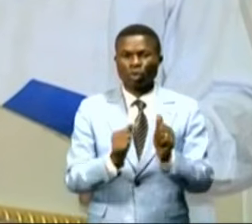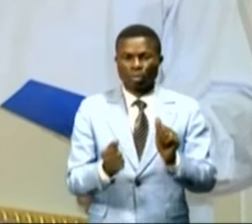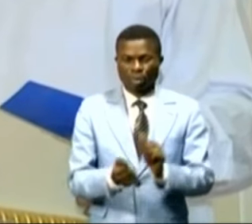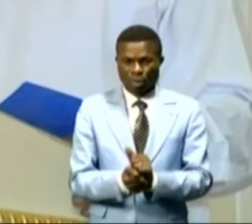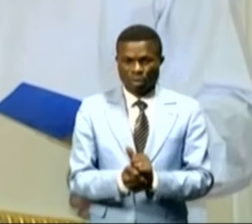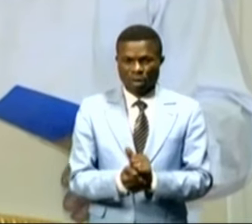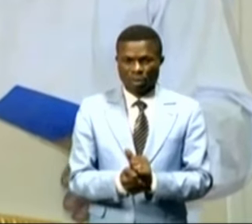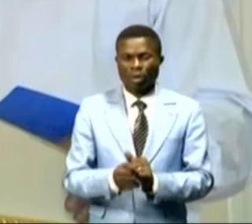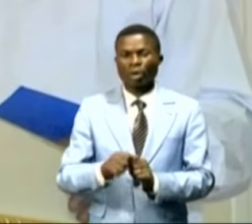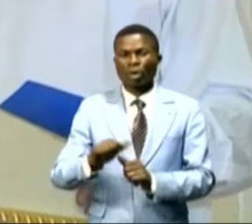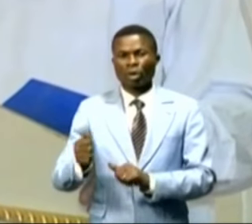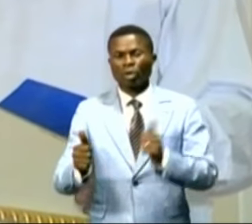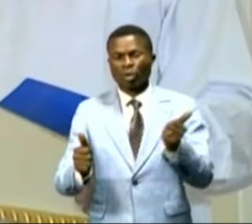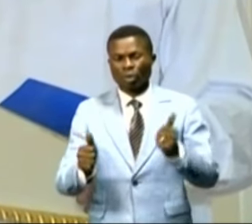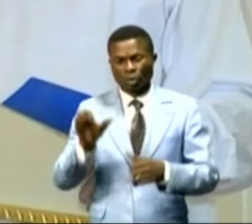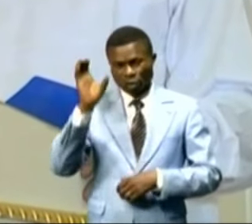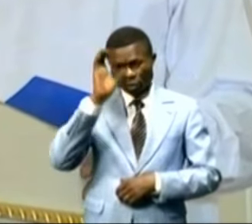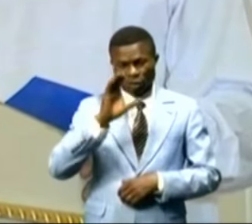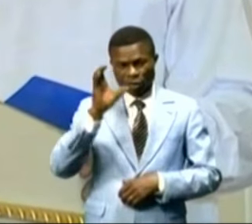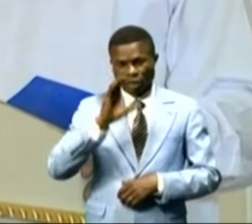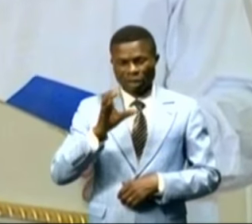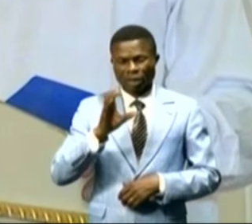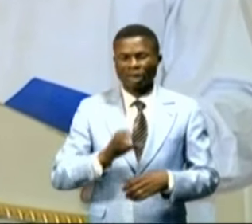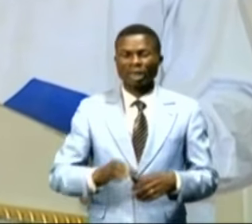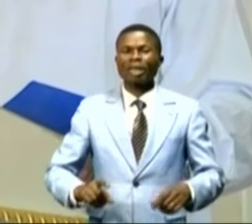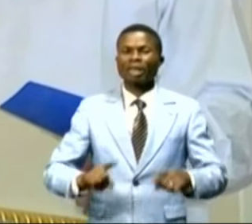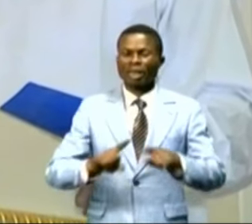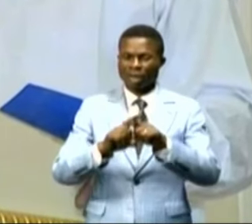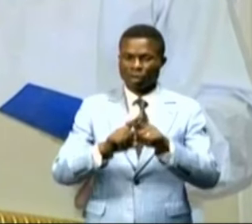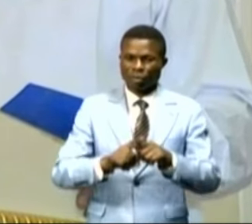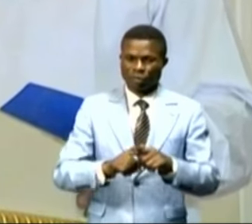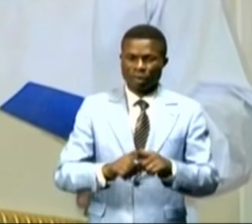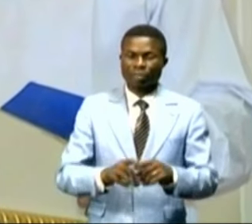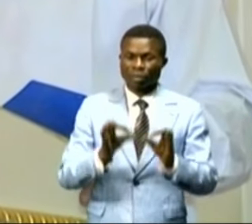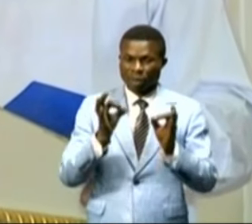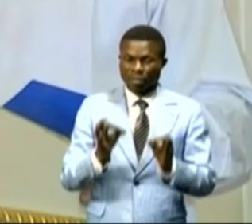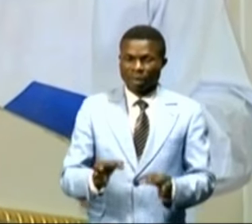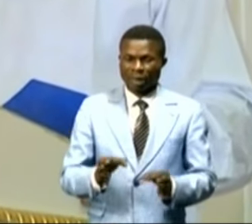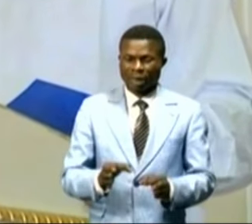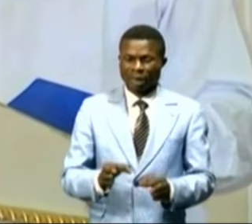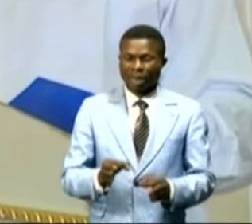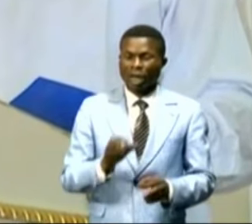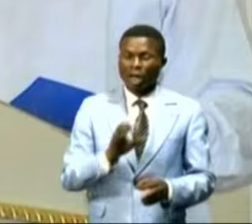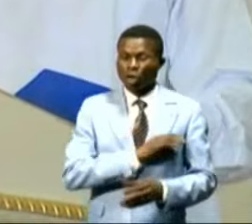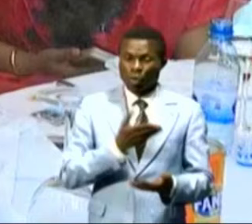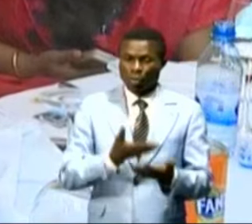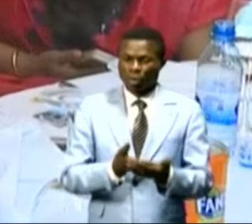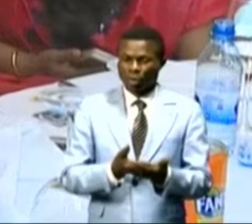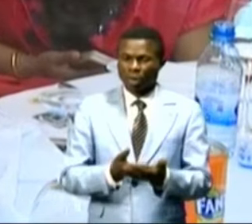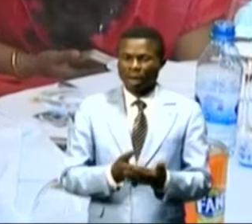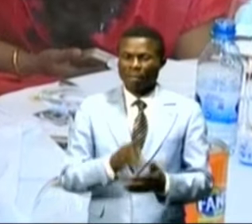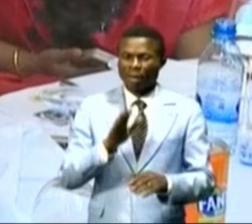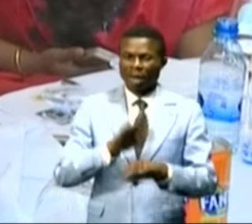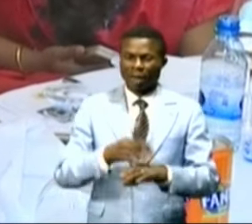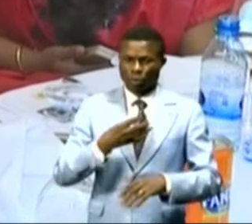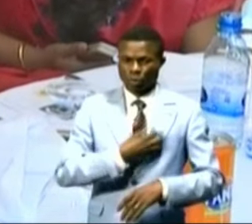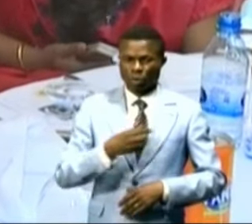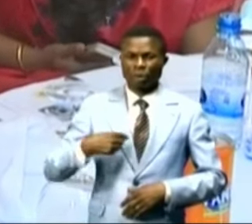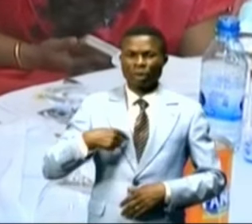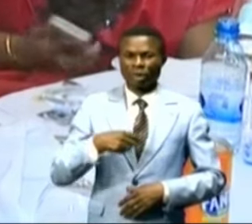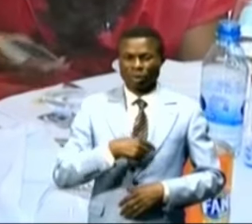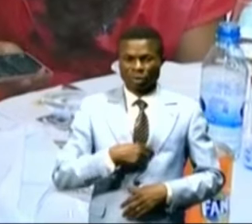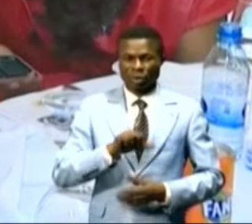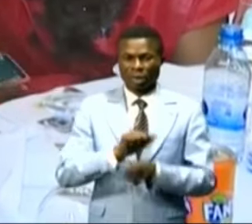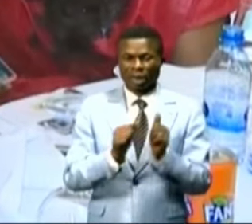où d'autres voyaient des impasses nous a particulièrement marqués. Le processus de